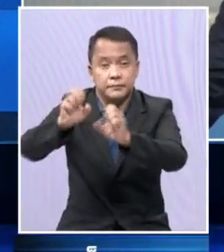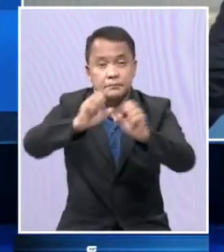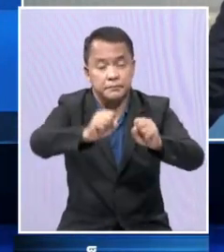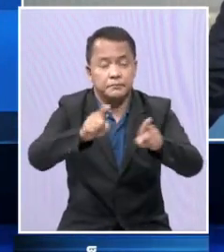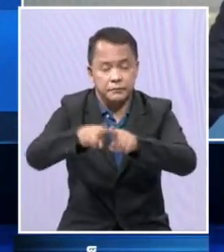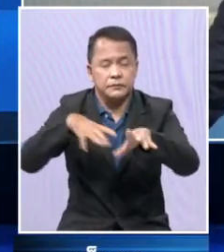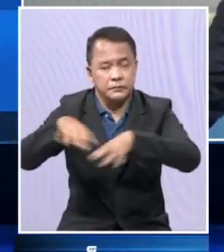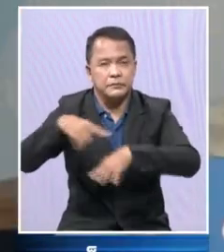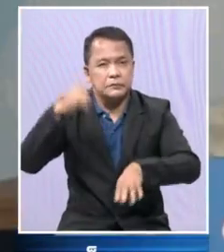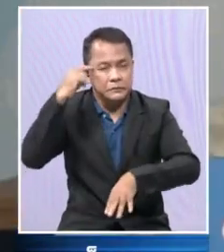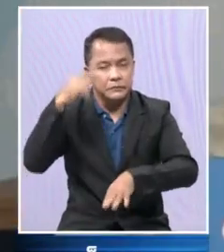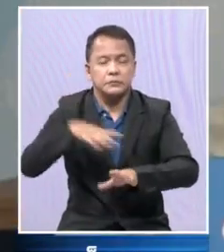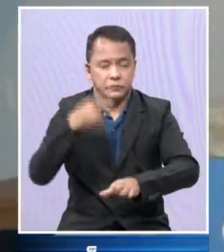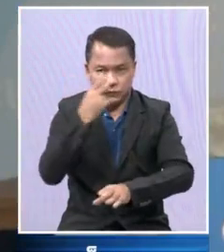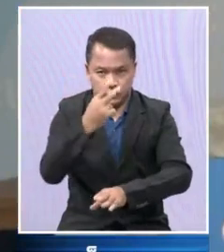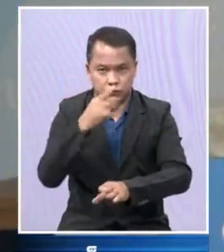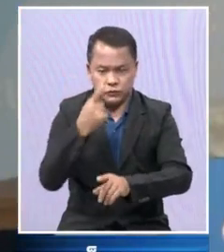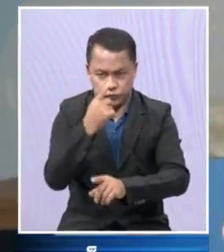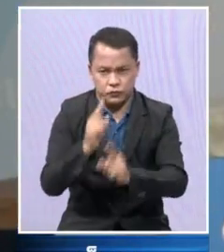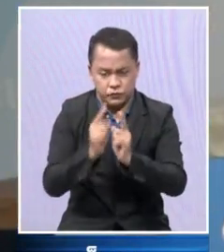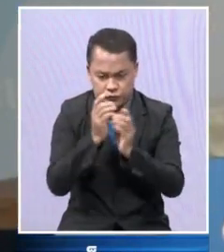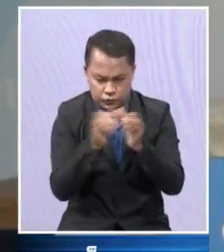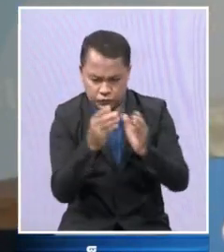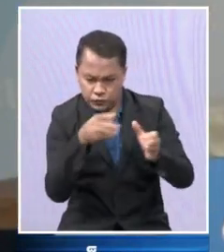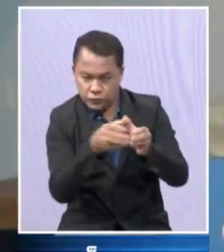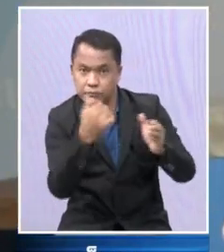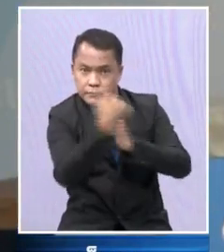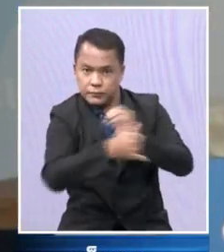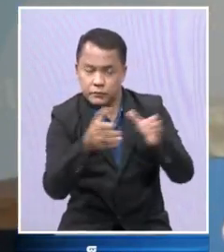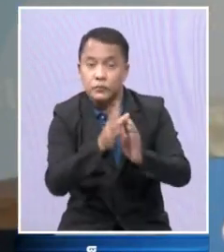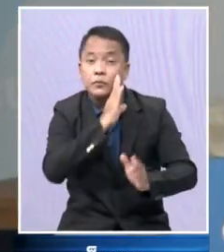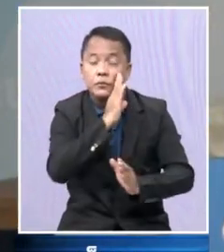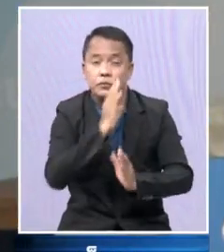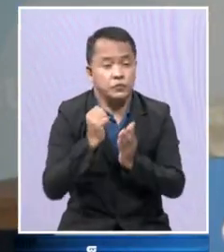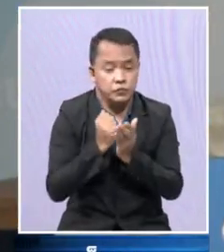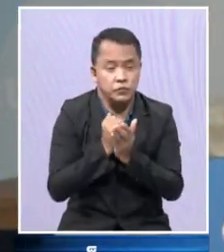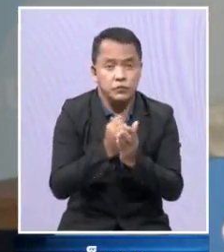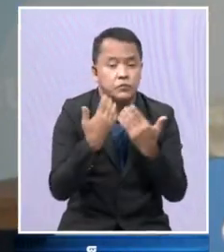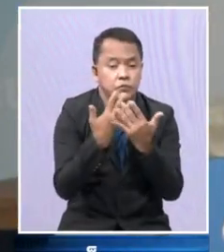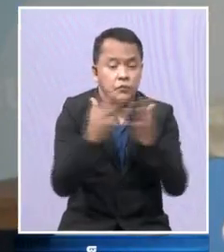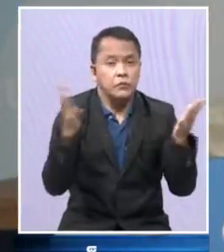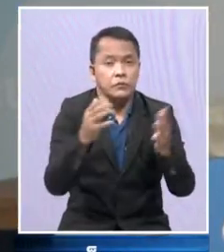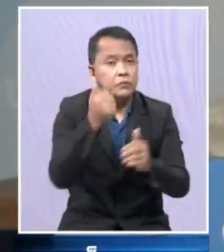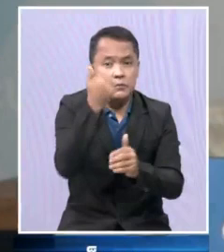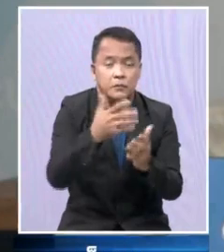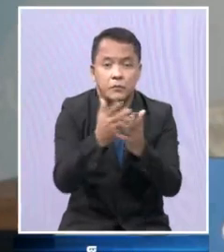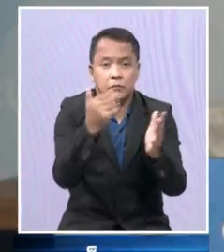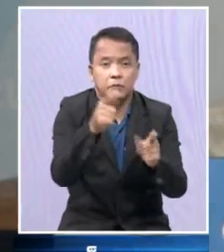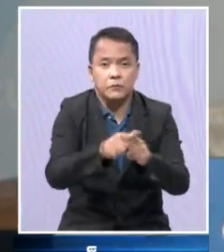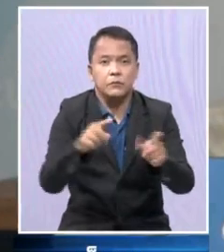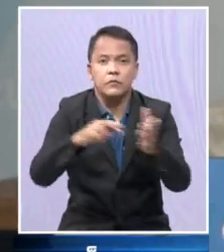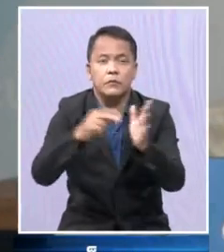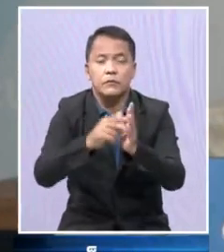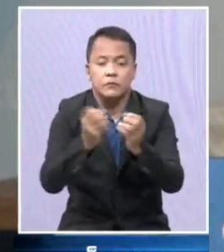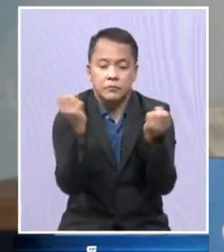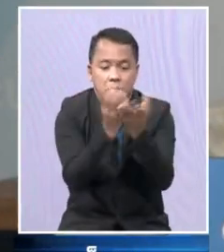อันนี้ก็เป็นสิ่งที่เราก็จะต้องวัดใจกับทางนู้นด้วยว่าถ้าไม่สามารถที่จะปล่อยอย่างปลอดภัยได้เนี่ยนั่นหมายถึ